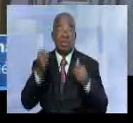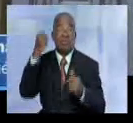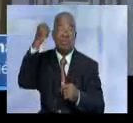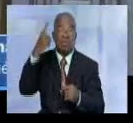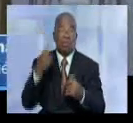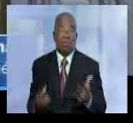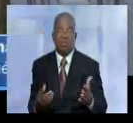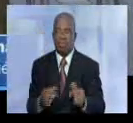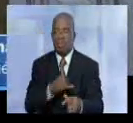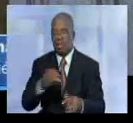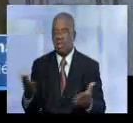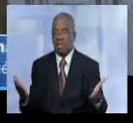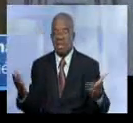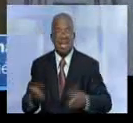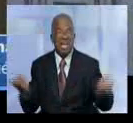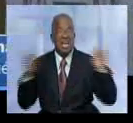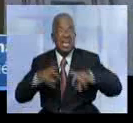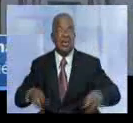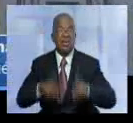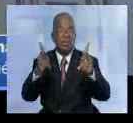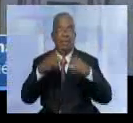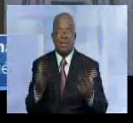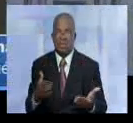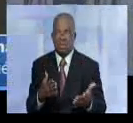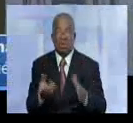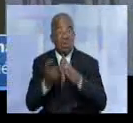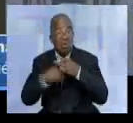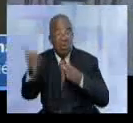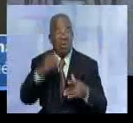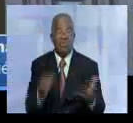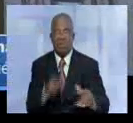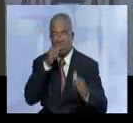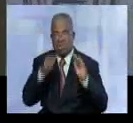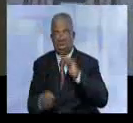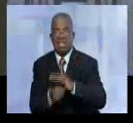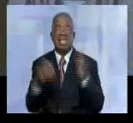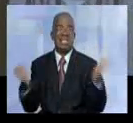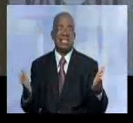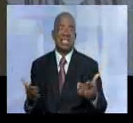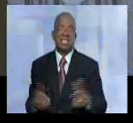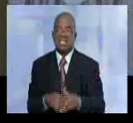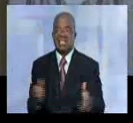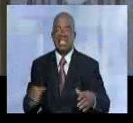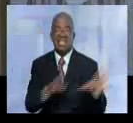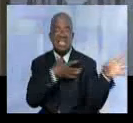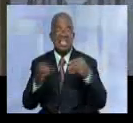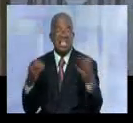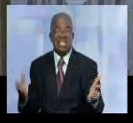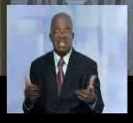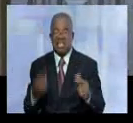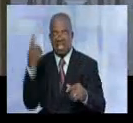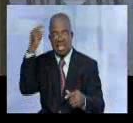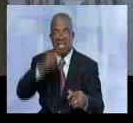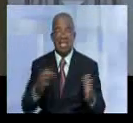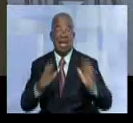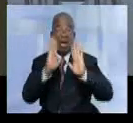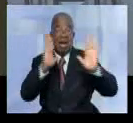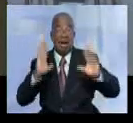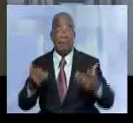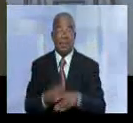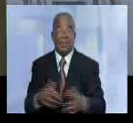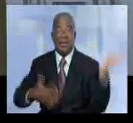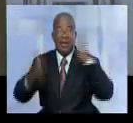que c'était plutôt une question qui devait nous interpeller. Parce que non seulement elle nous interpelle sur nos droits vis-à-vis des réfugiés,